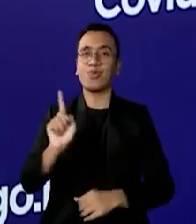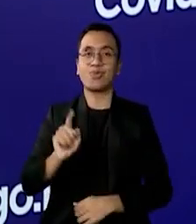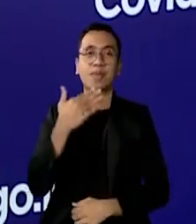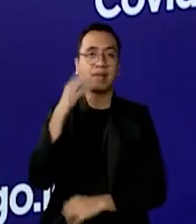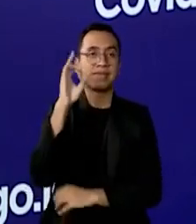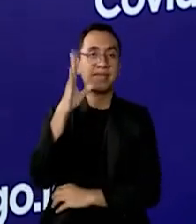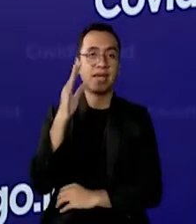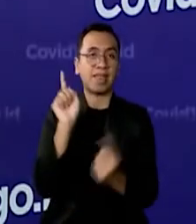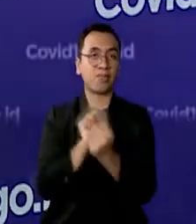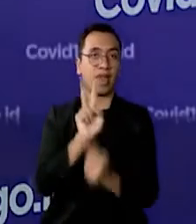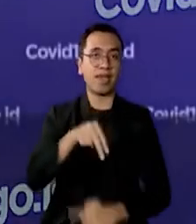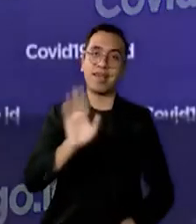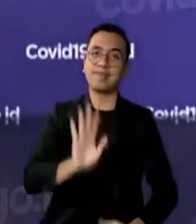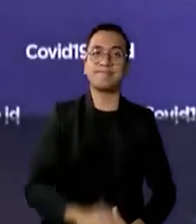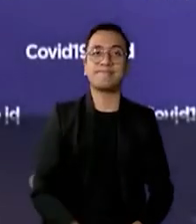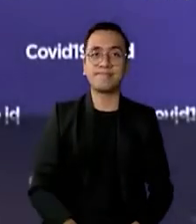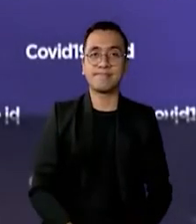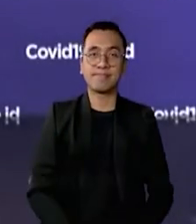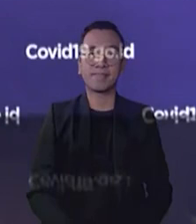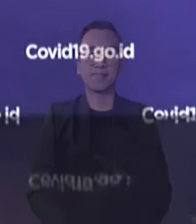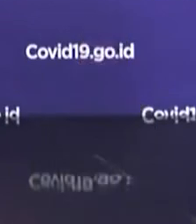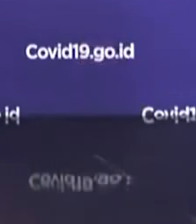Selamat siang dan sampai jumpa